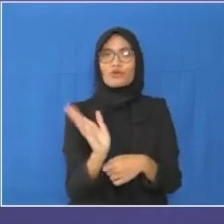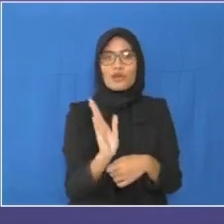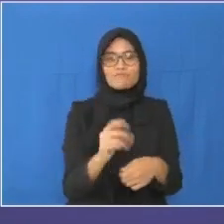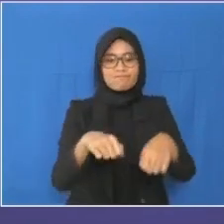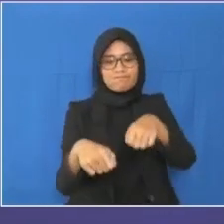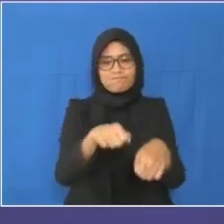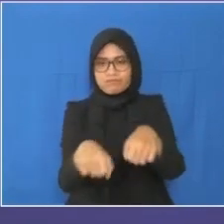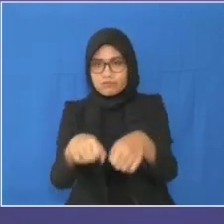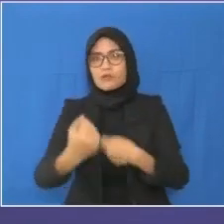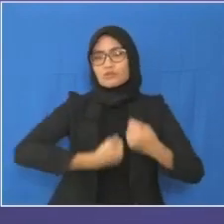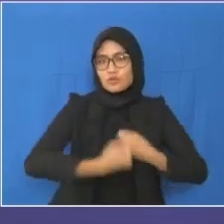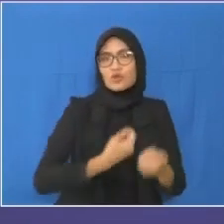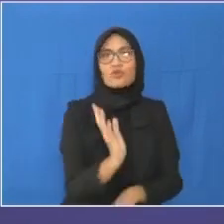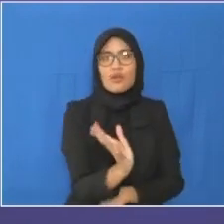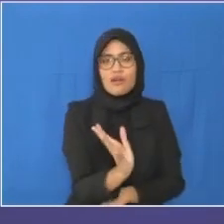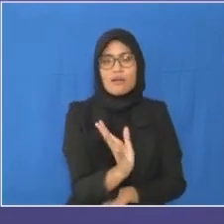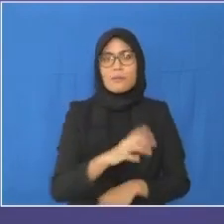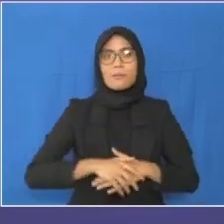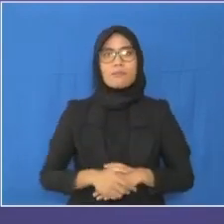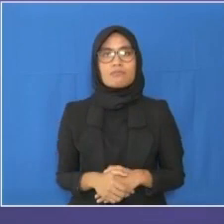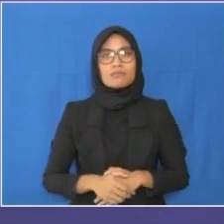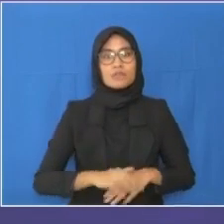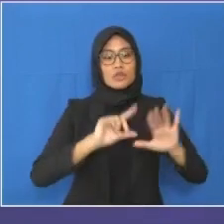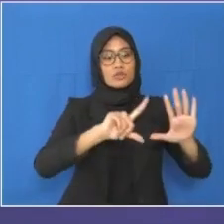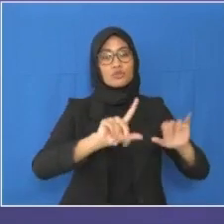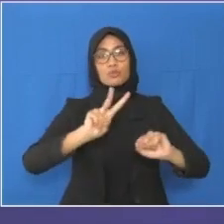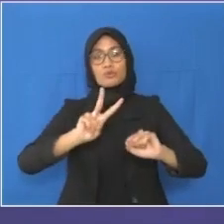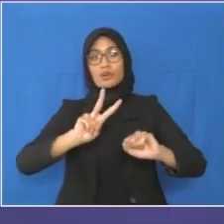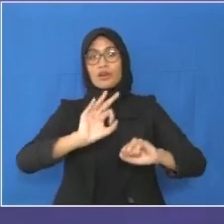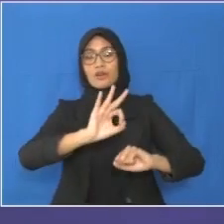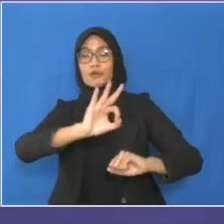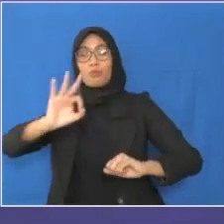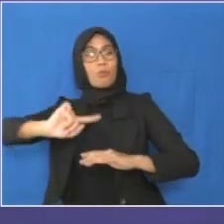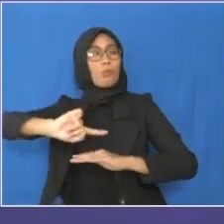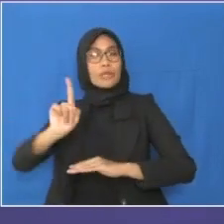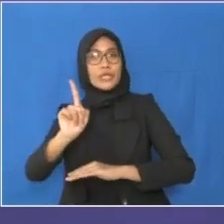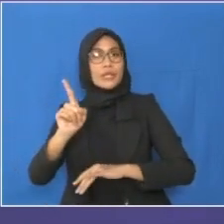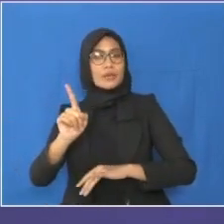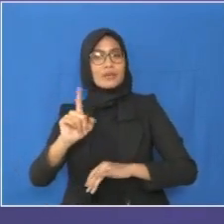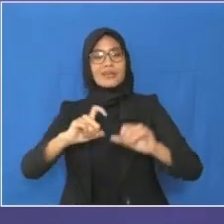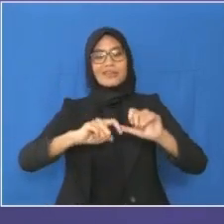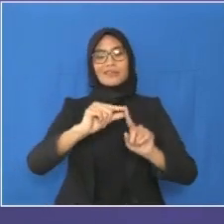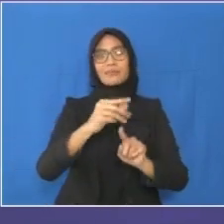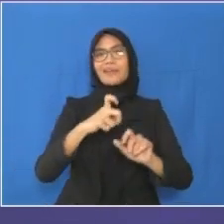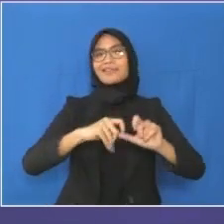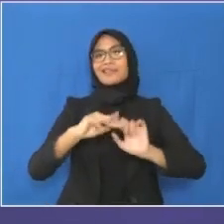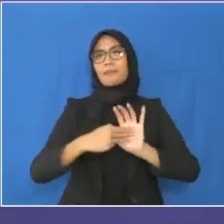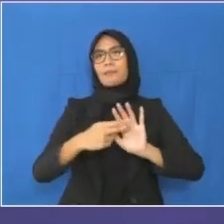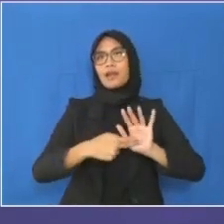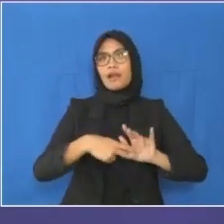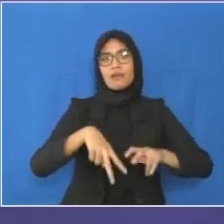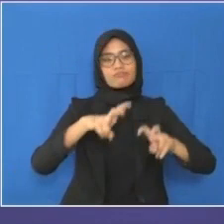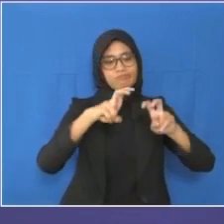spesimen di seluruh Indonesia Hai Rp72.000 spesimen